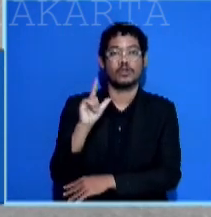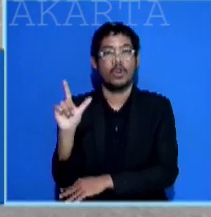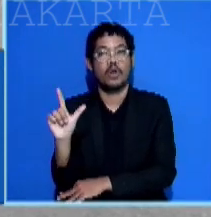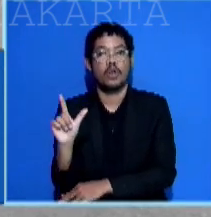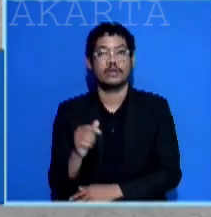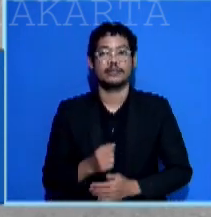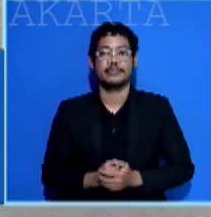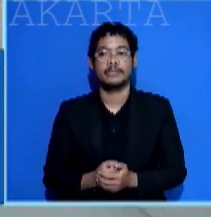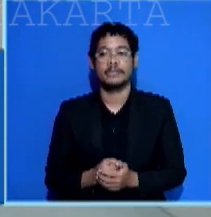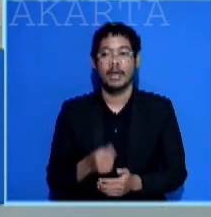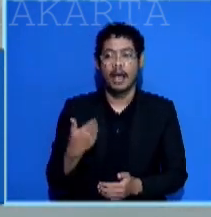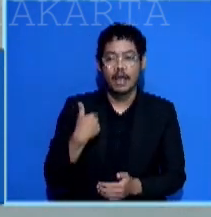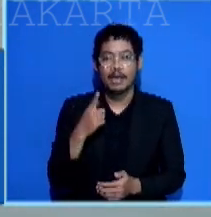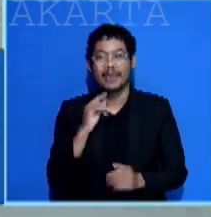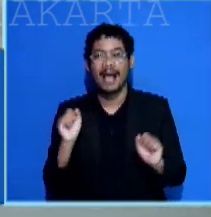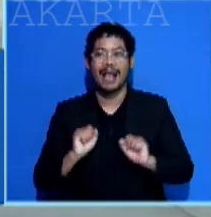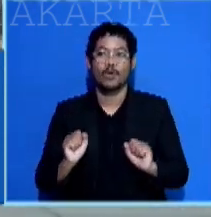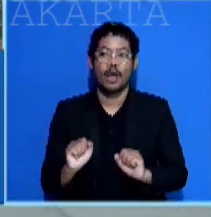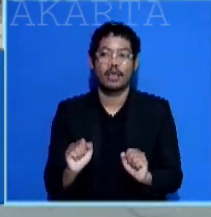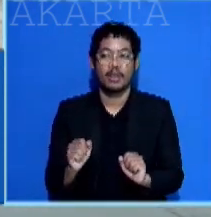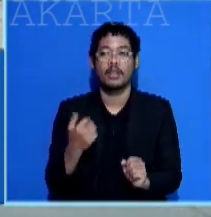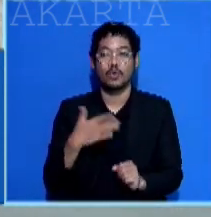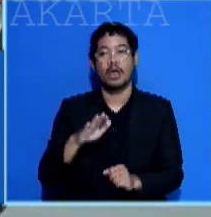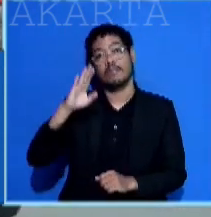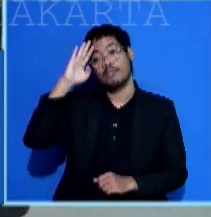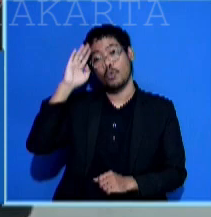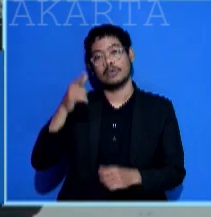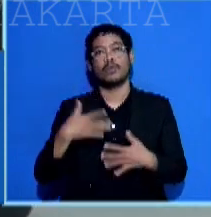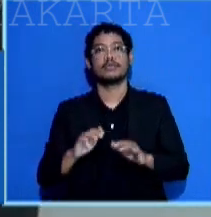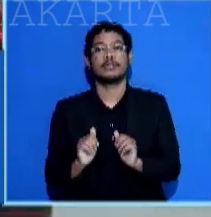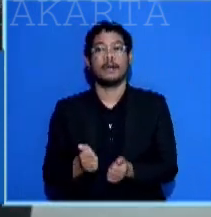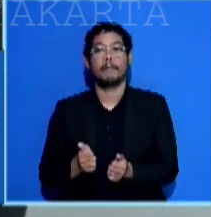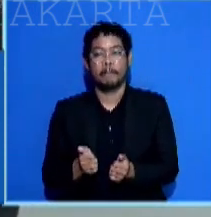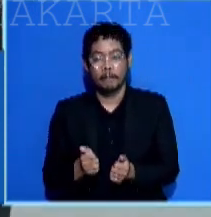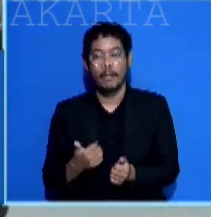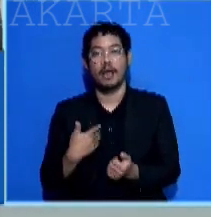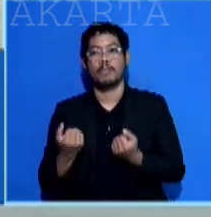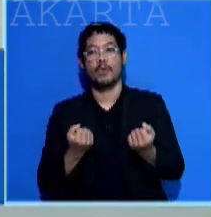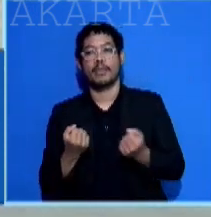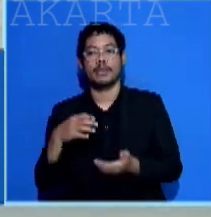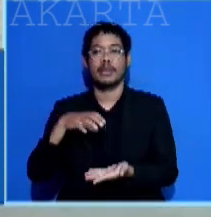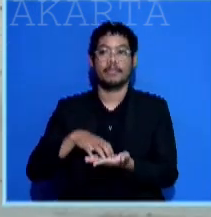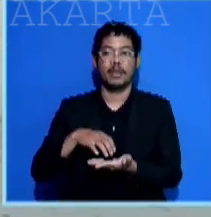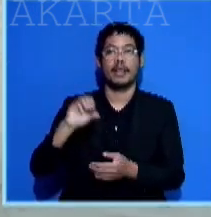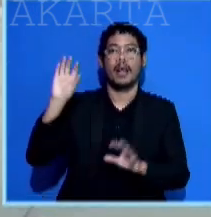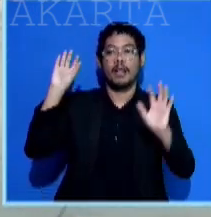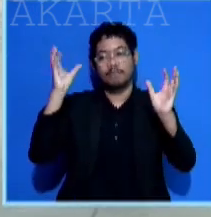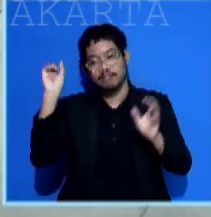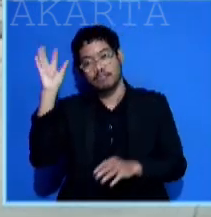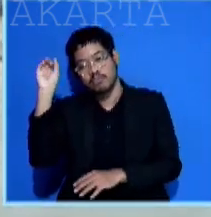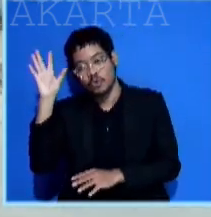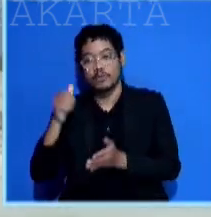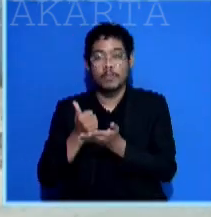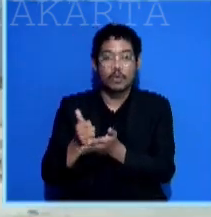pengguna jalan mengalami keadaan darurat pengelola Jalan Tol Solo Jogja juga menyediakan mobile customer service Ambulance Rescue dan layanan